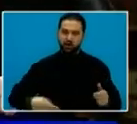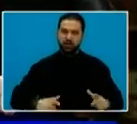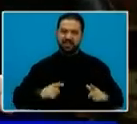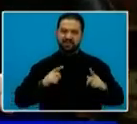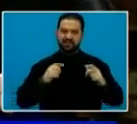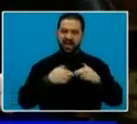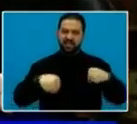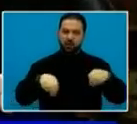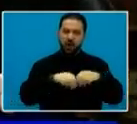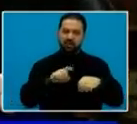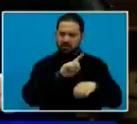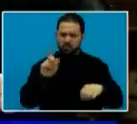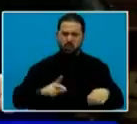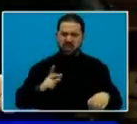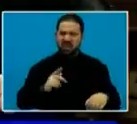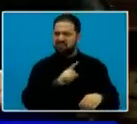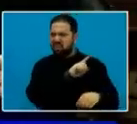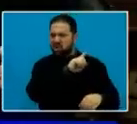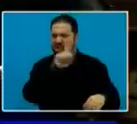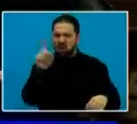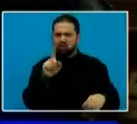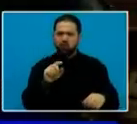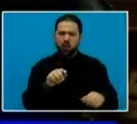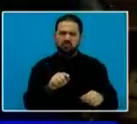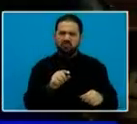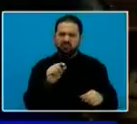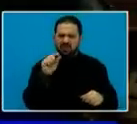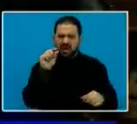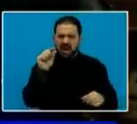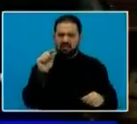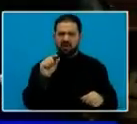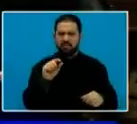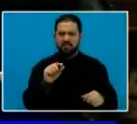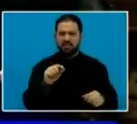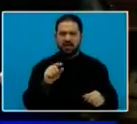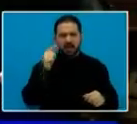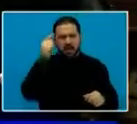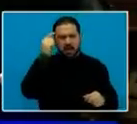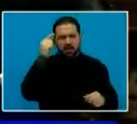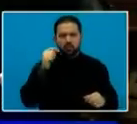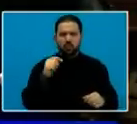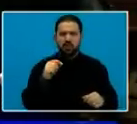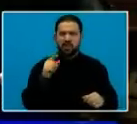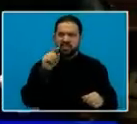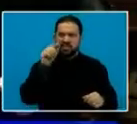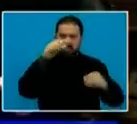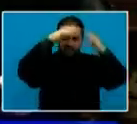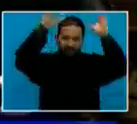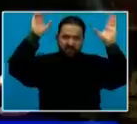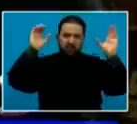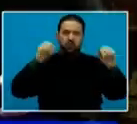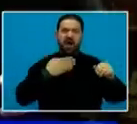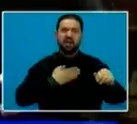niciun moment, nicio sincopă între a cinsti pe un om ca sfânt și a-i acorda cinstirea cuvenită